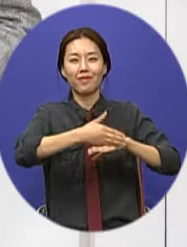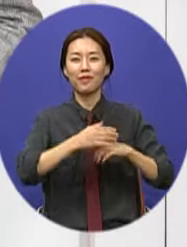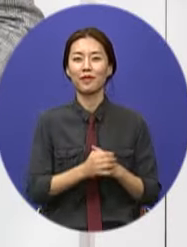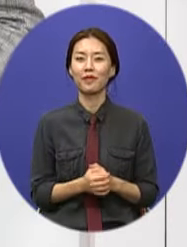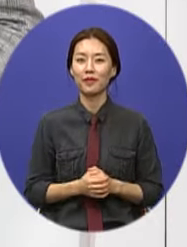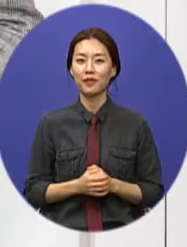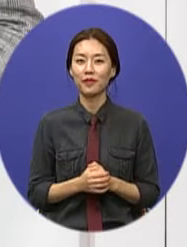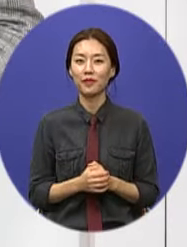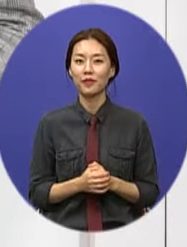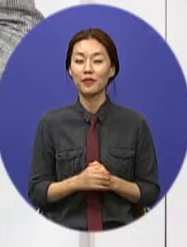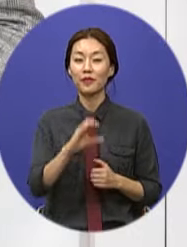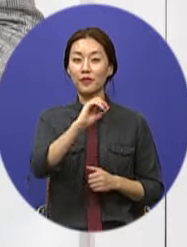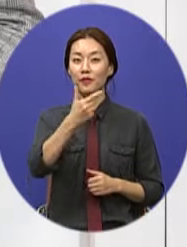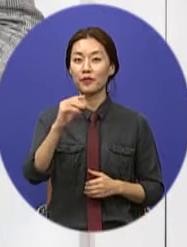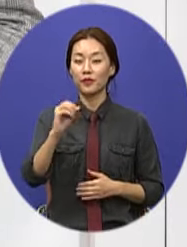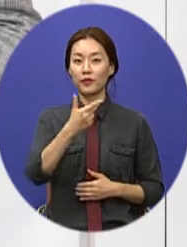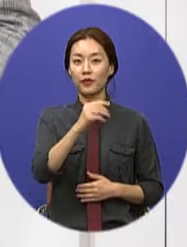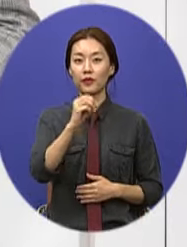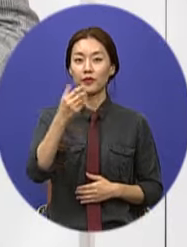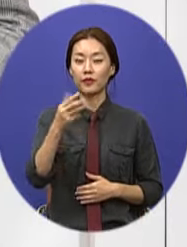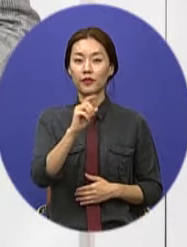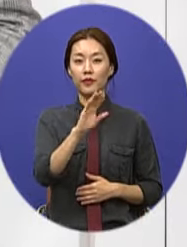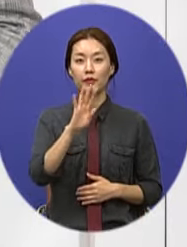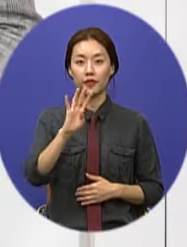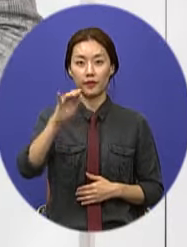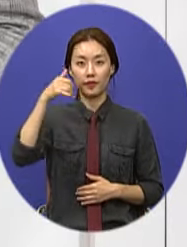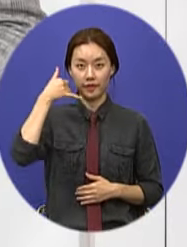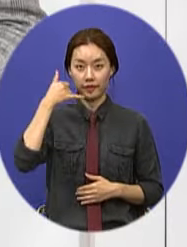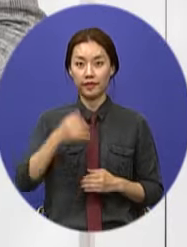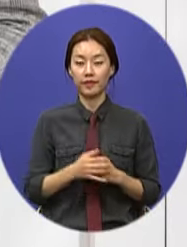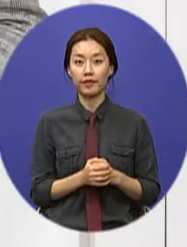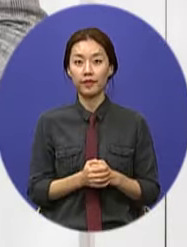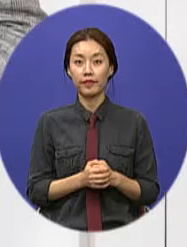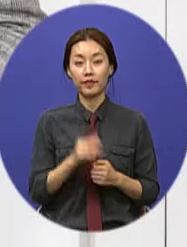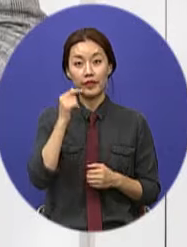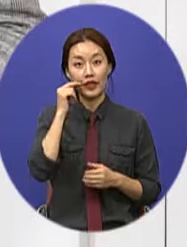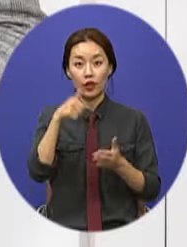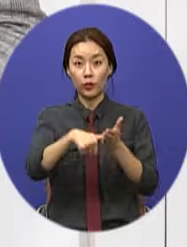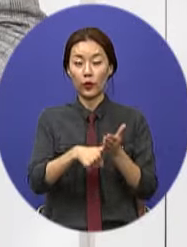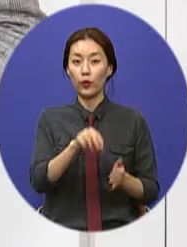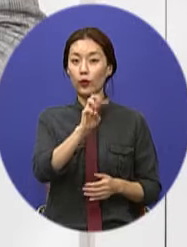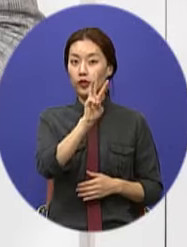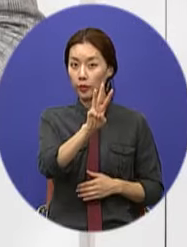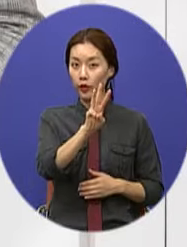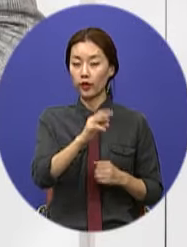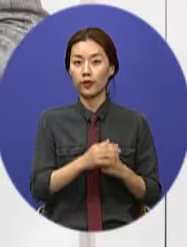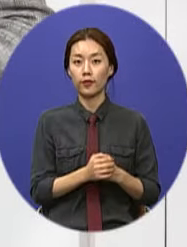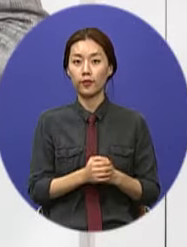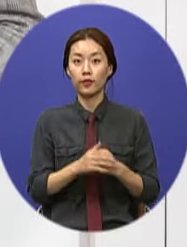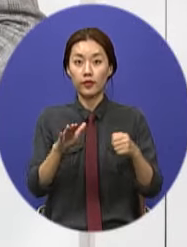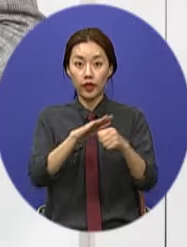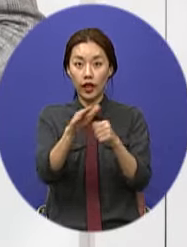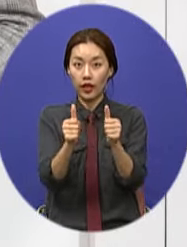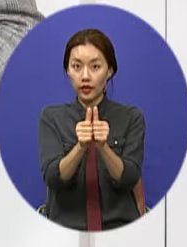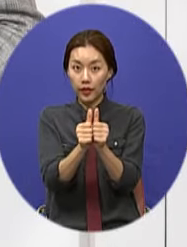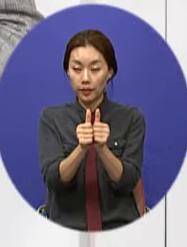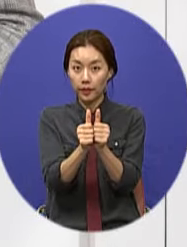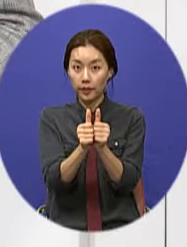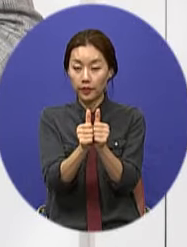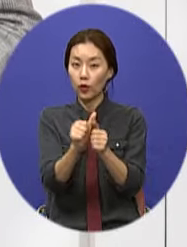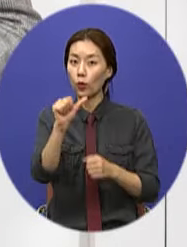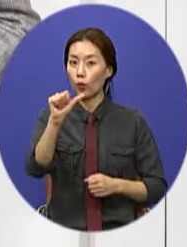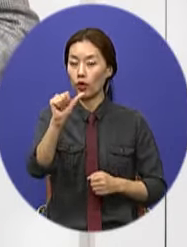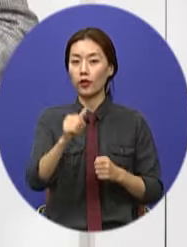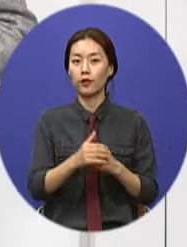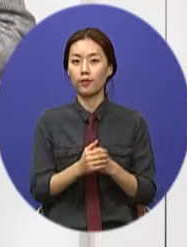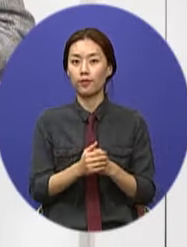네. 네. 자 060-608-1004번으로 전화하시고요. 인기상 투표는 3번. 우리 사랑님 부르실 어머니가